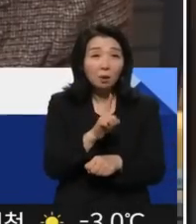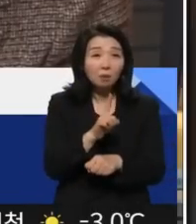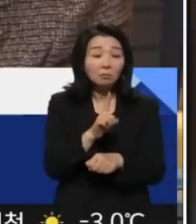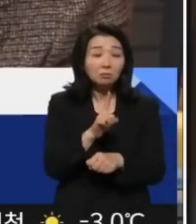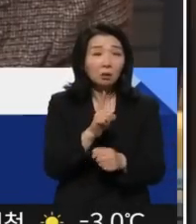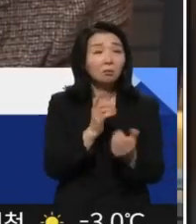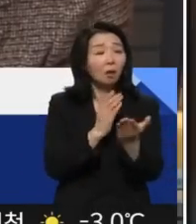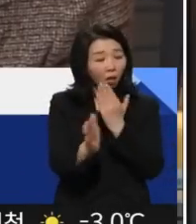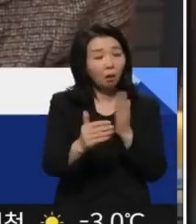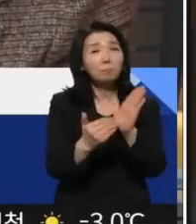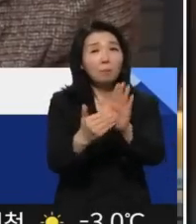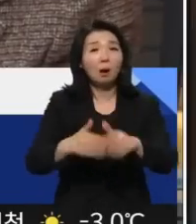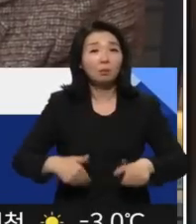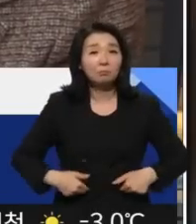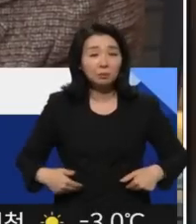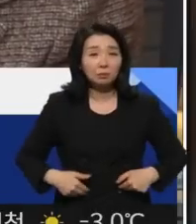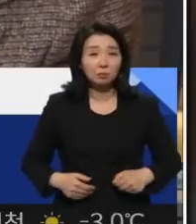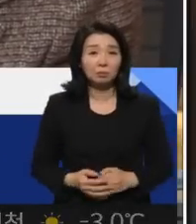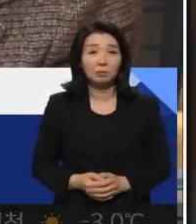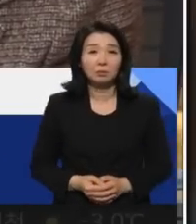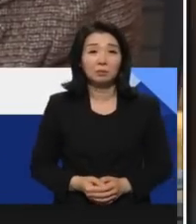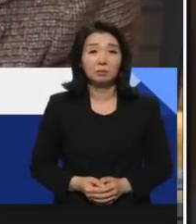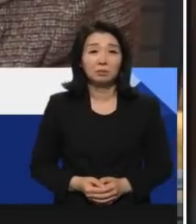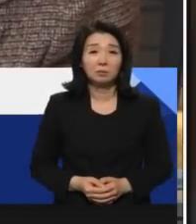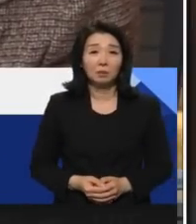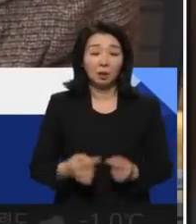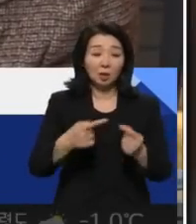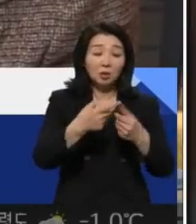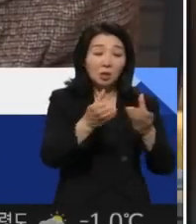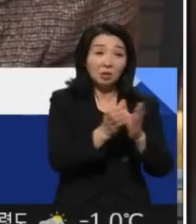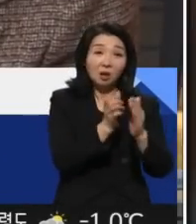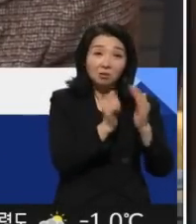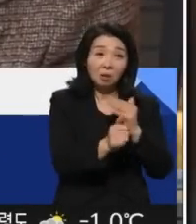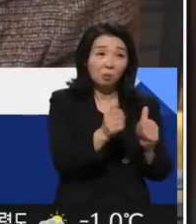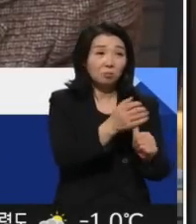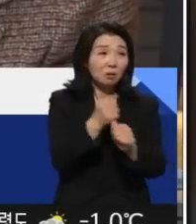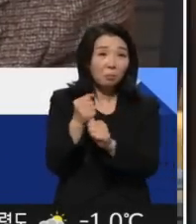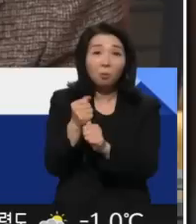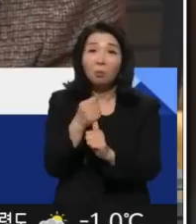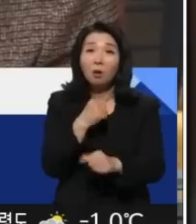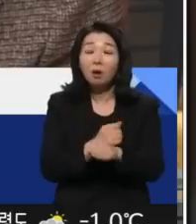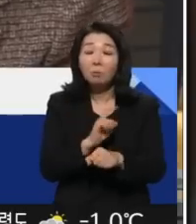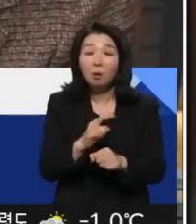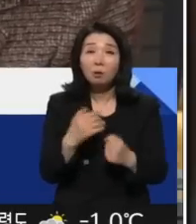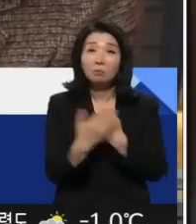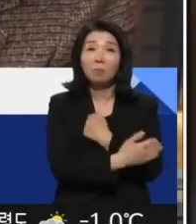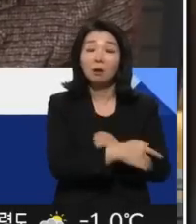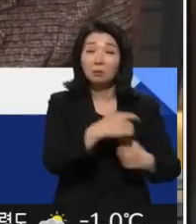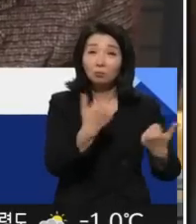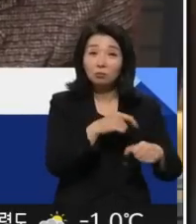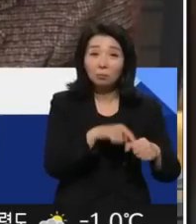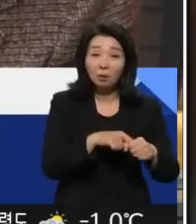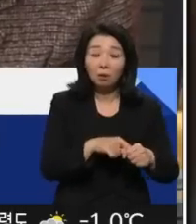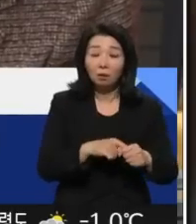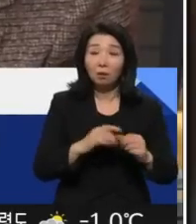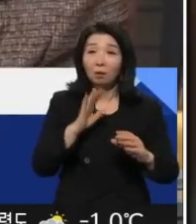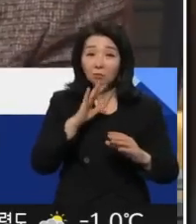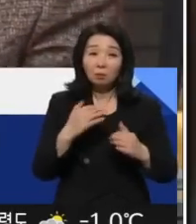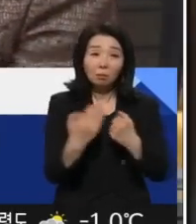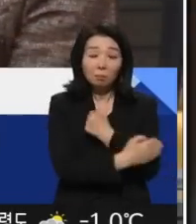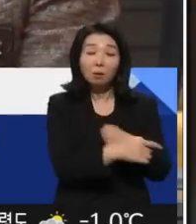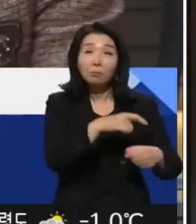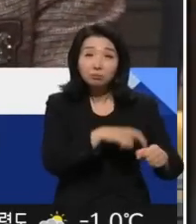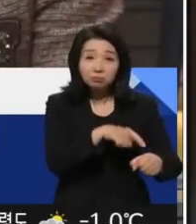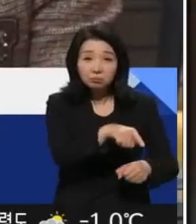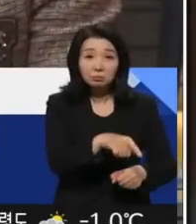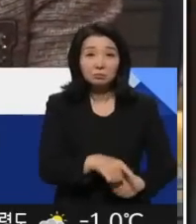부결시켜야죠. 어떻게 제1여당의 대표를 체포합니까? 그럼 방탄국회 얘기 또 나올 수 있고. 당연히 방탄을 해야죠. 그러려고 있는 거죠.